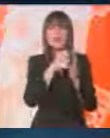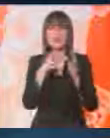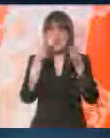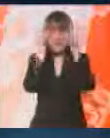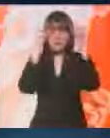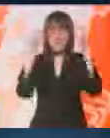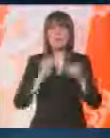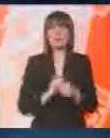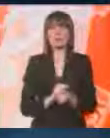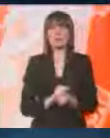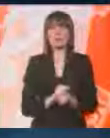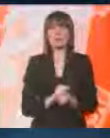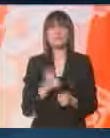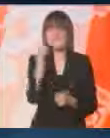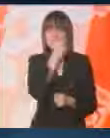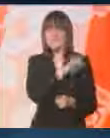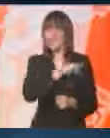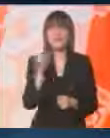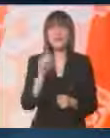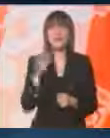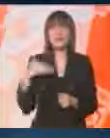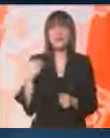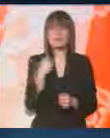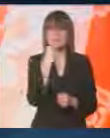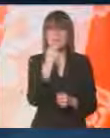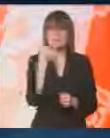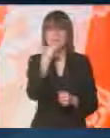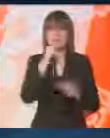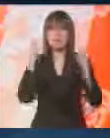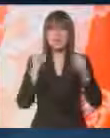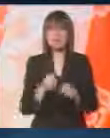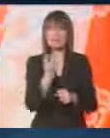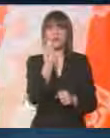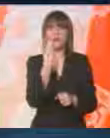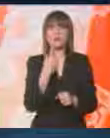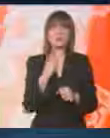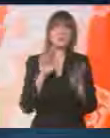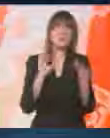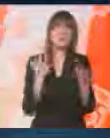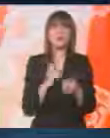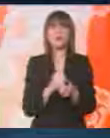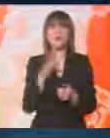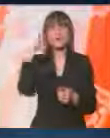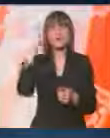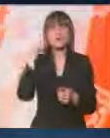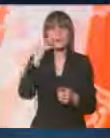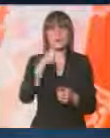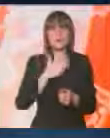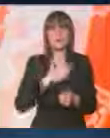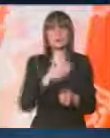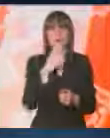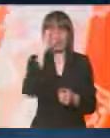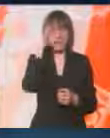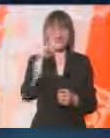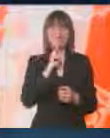objavljuju, što niko neće da vidi šta se stvarno dešava i što onako... Osim tih naših gledalaca